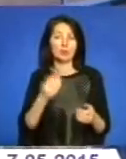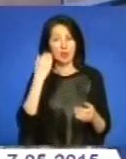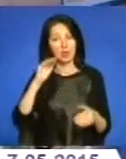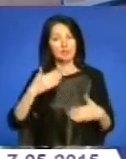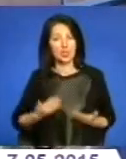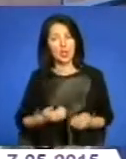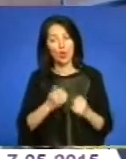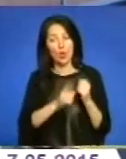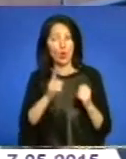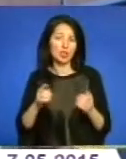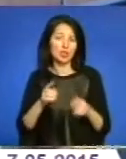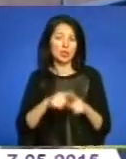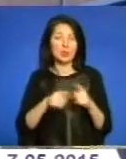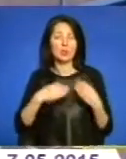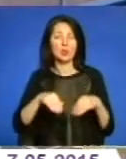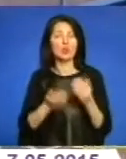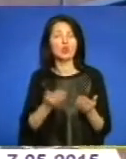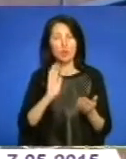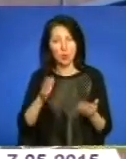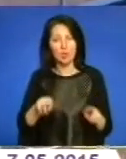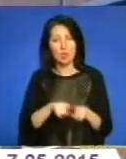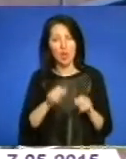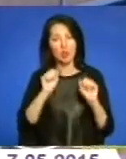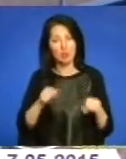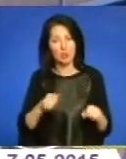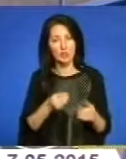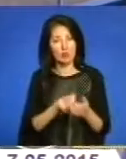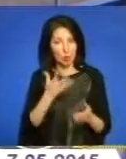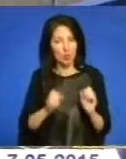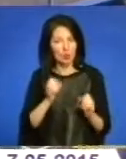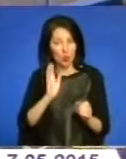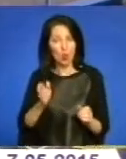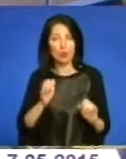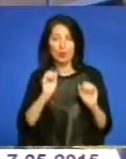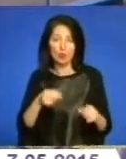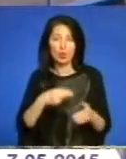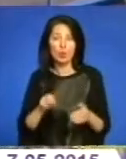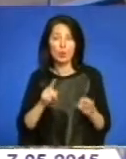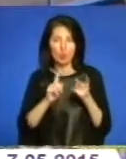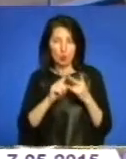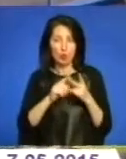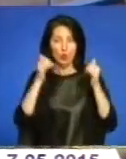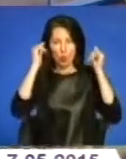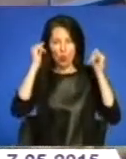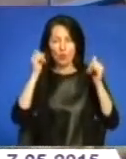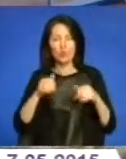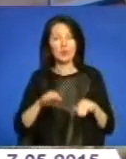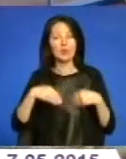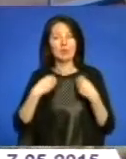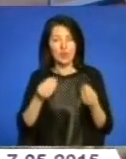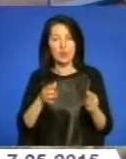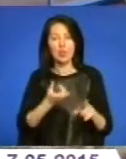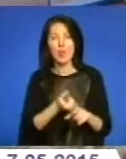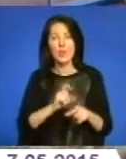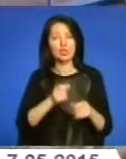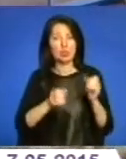така можливість, щоб буде дорожче молоко, то все, то можна купити ще другу корову і здавати більше молока і